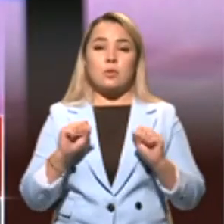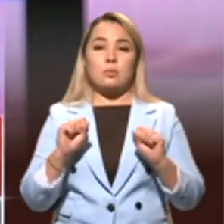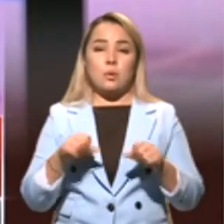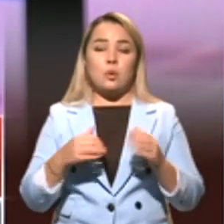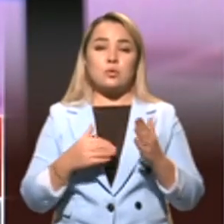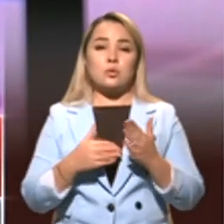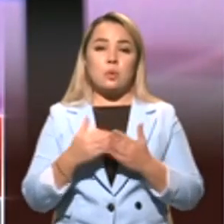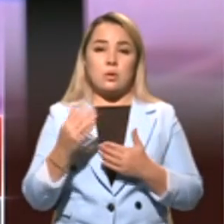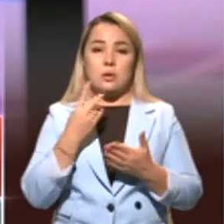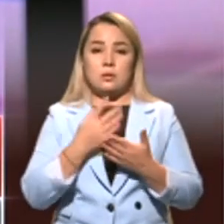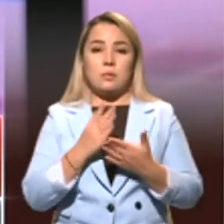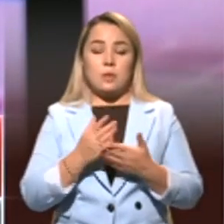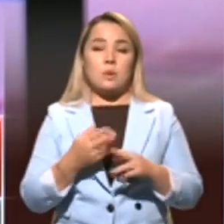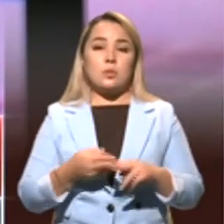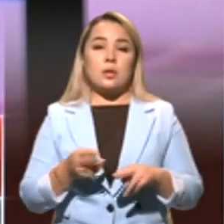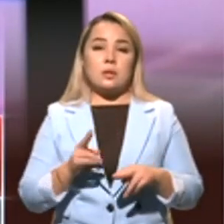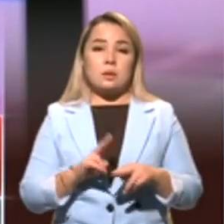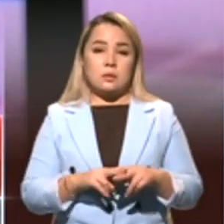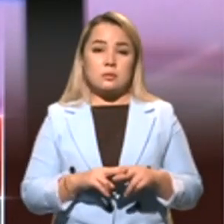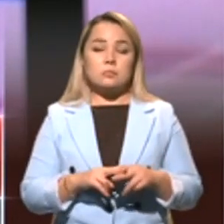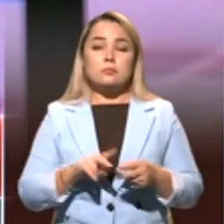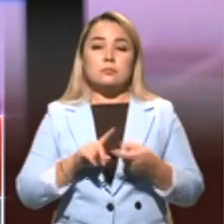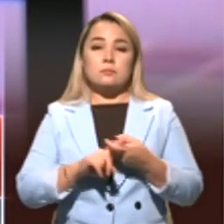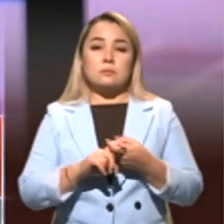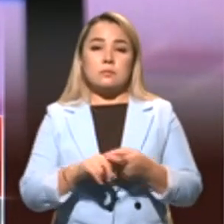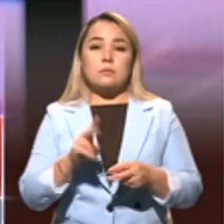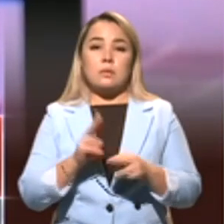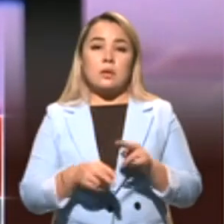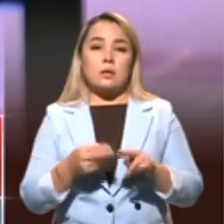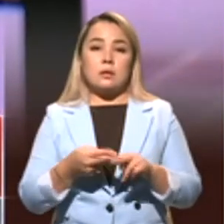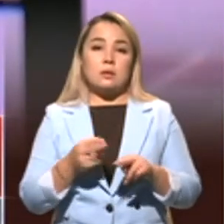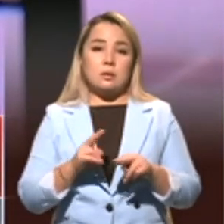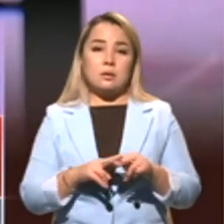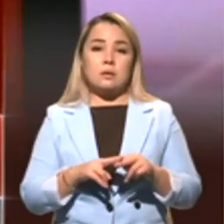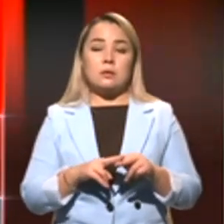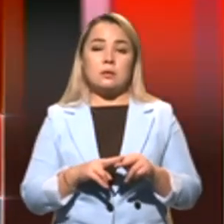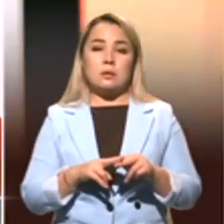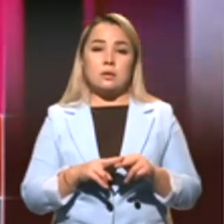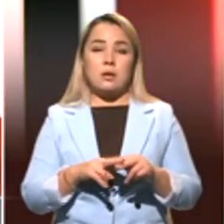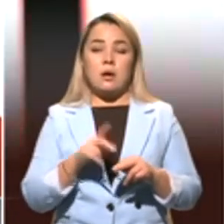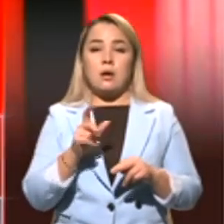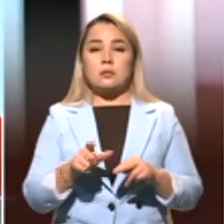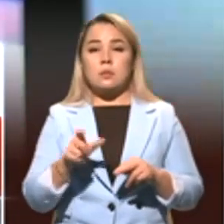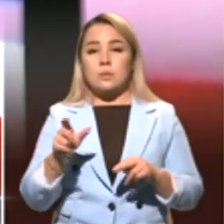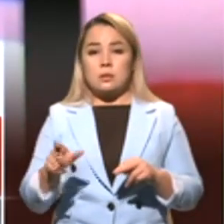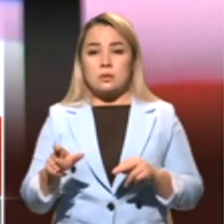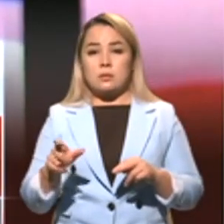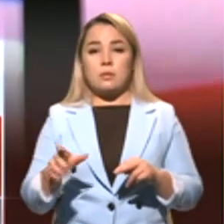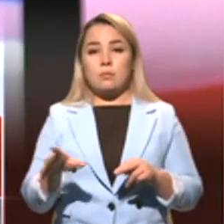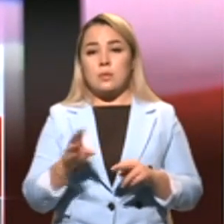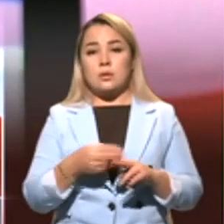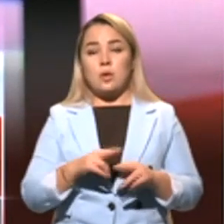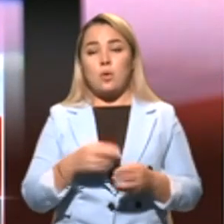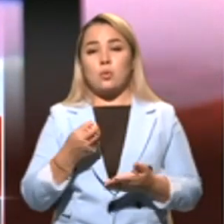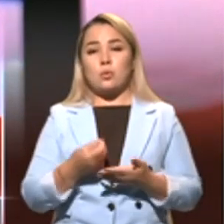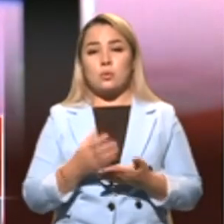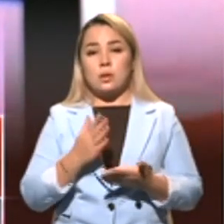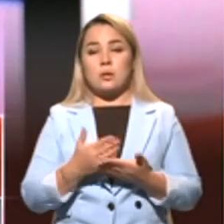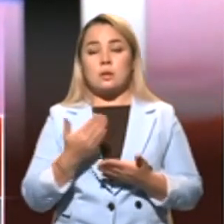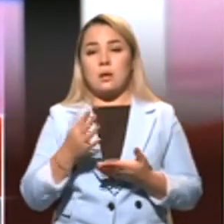мүмкіндігі жоғары болып тұр. Өйткені пандемиядан кейінгі адамзат баласының